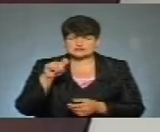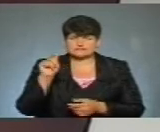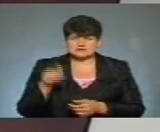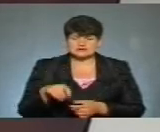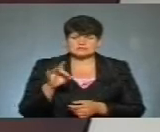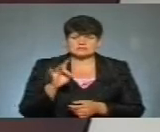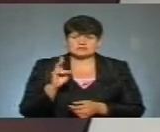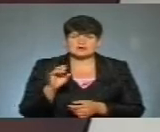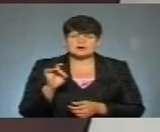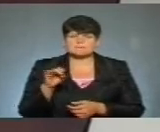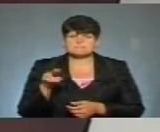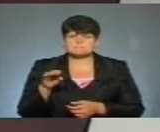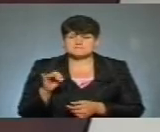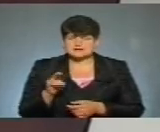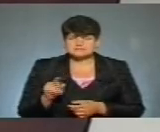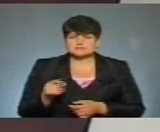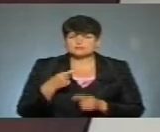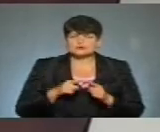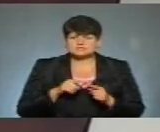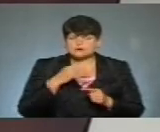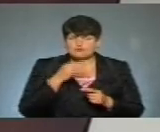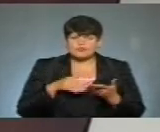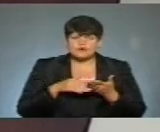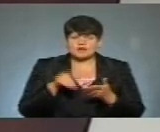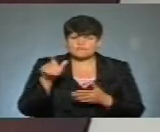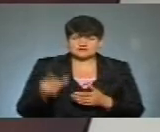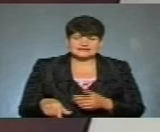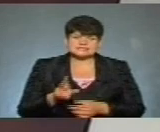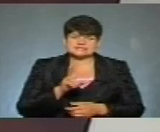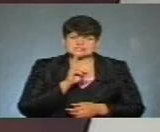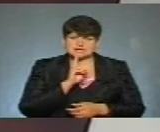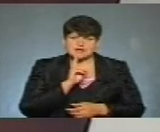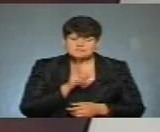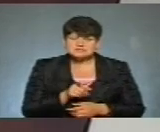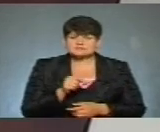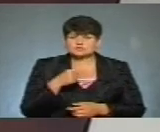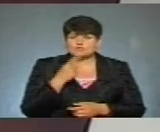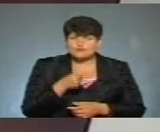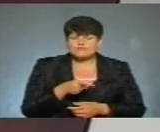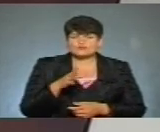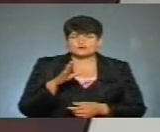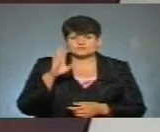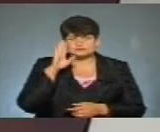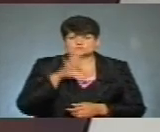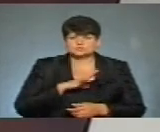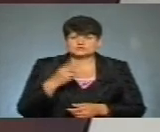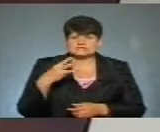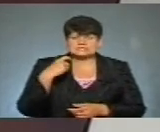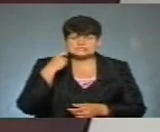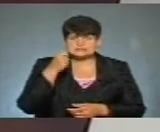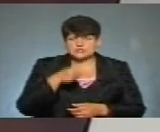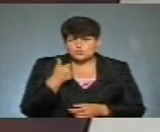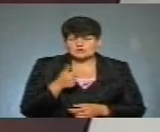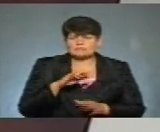Руслан Карпець. Про це повідомляє волонтер з Кременця Віктор Панфілов. За його словами, бійцю було 30 років. Після поранень